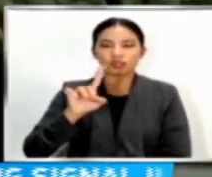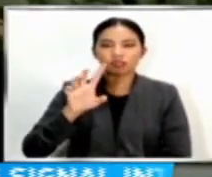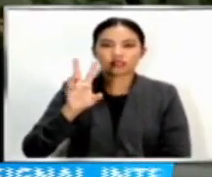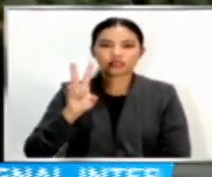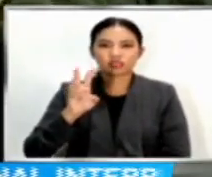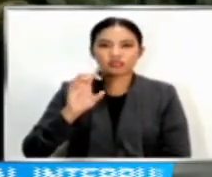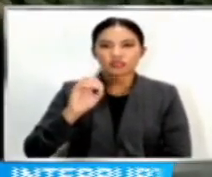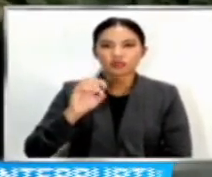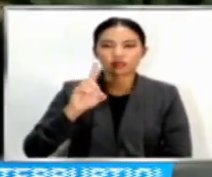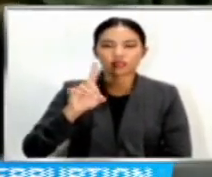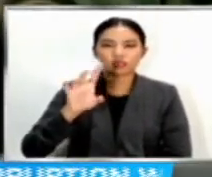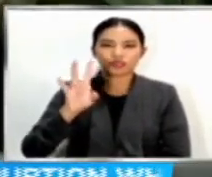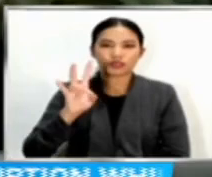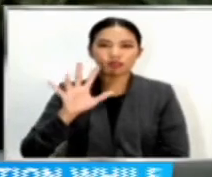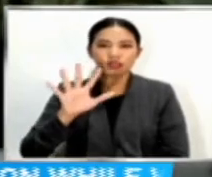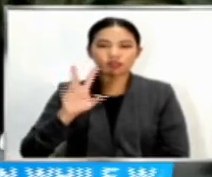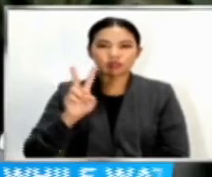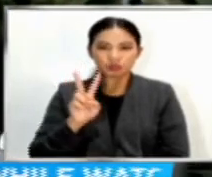0919-160-1752 pag Smart,